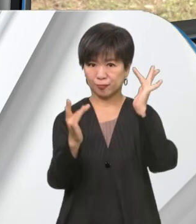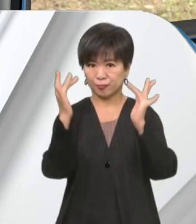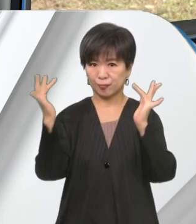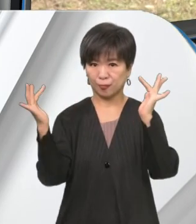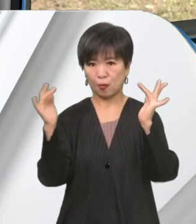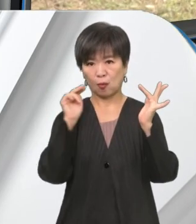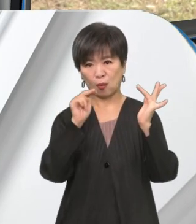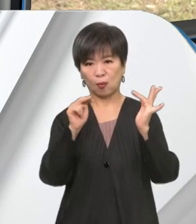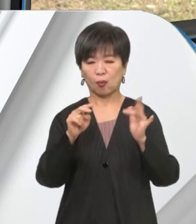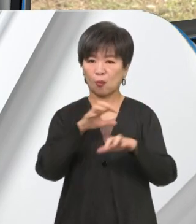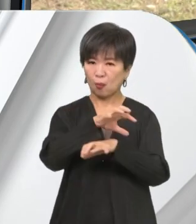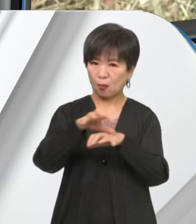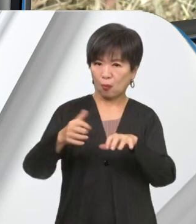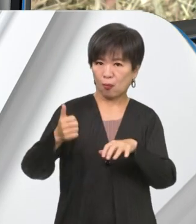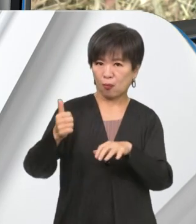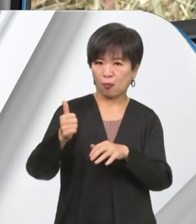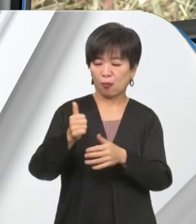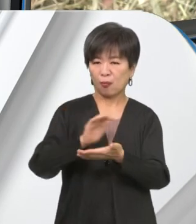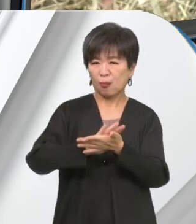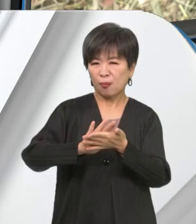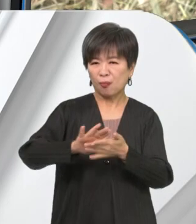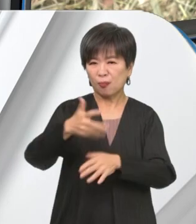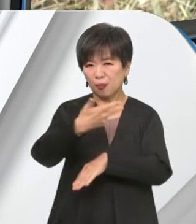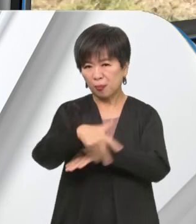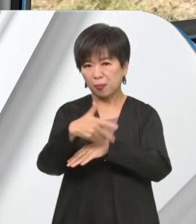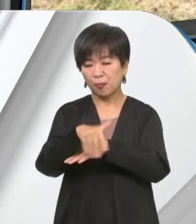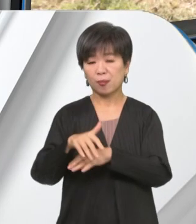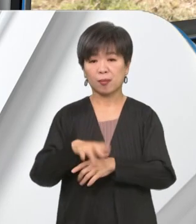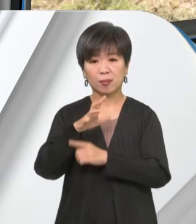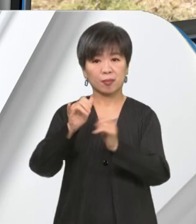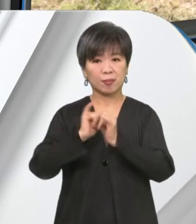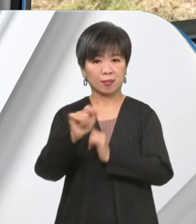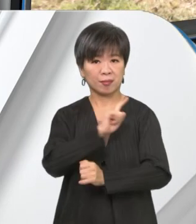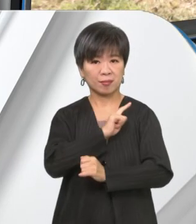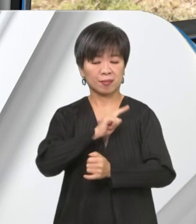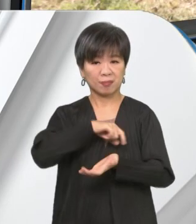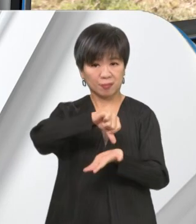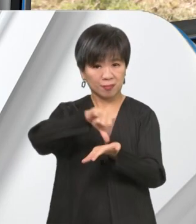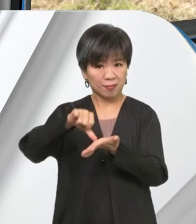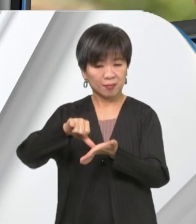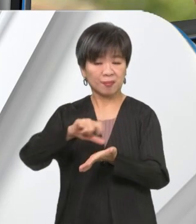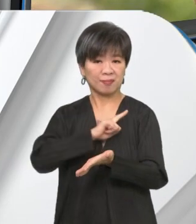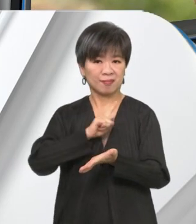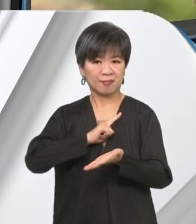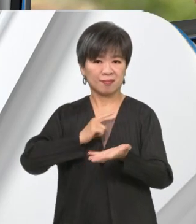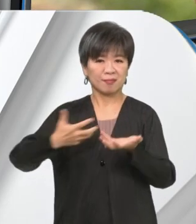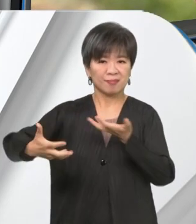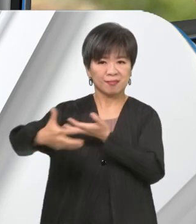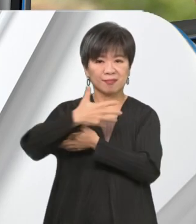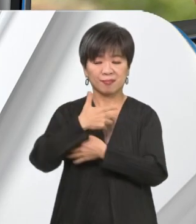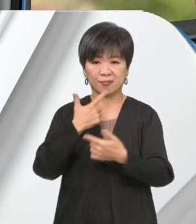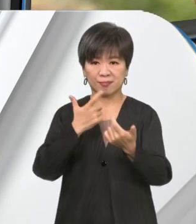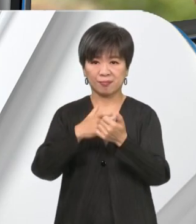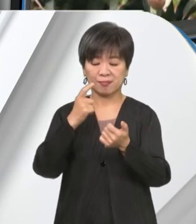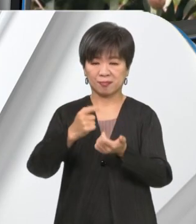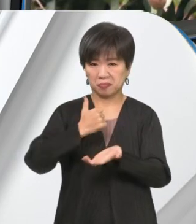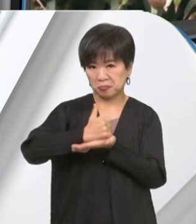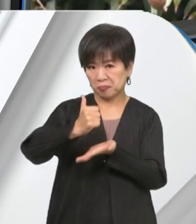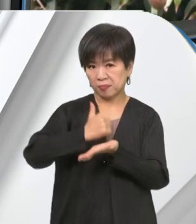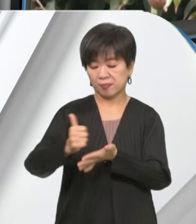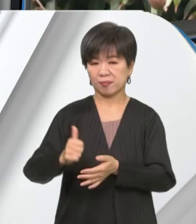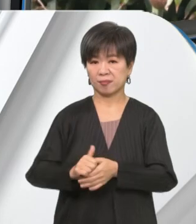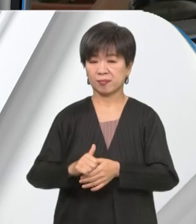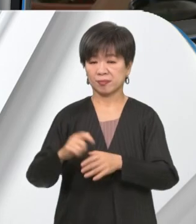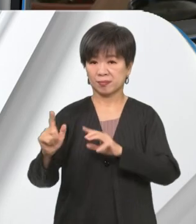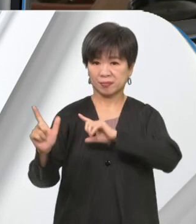场，该位就当好嘅环境，水也当强，还家农民自家种自家扎，还配合物流，今